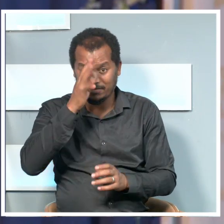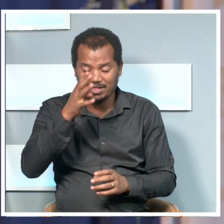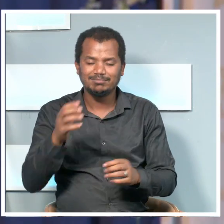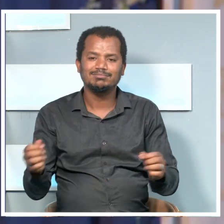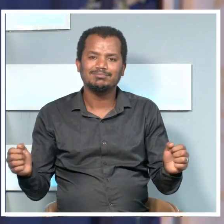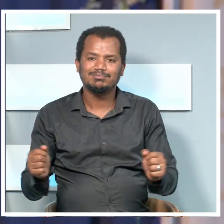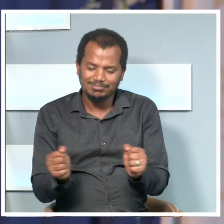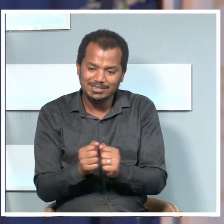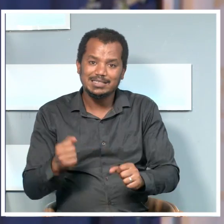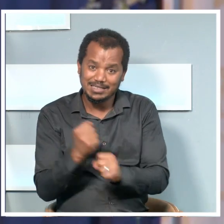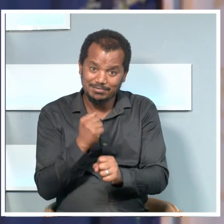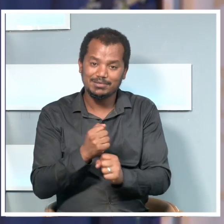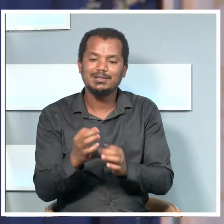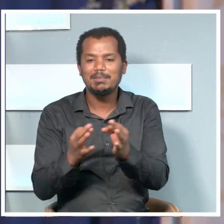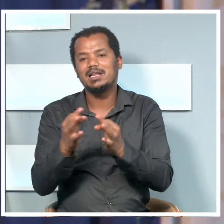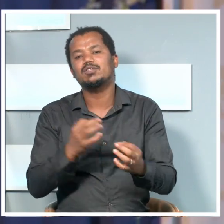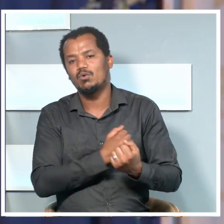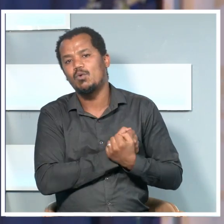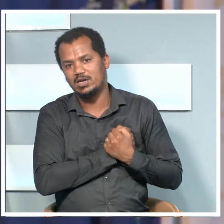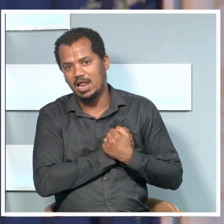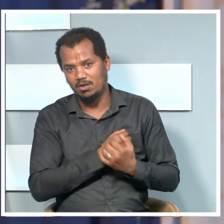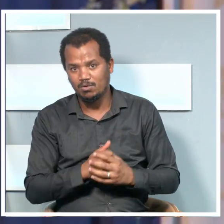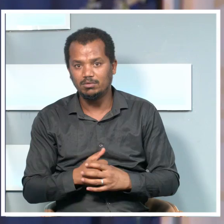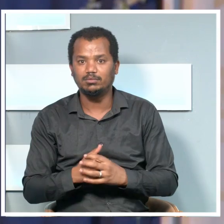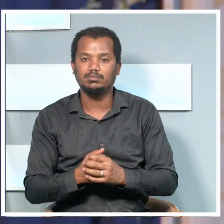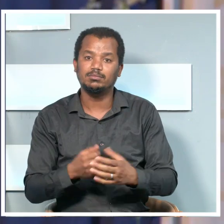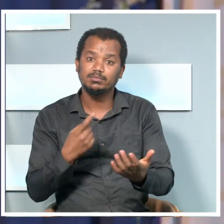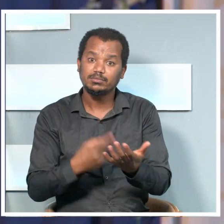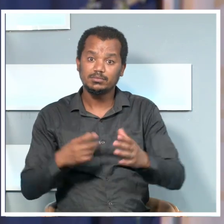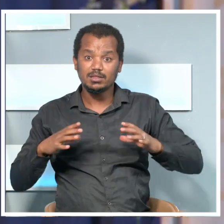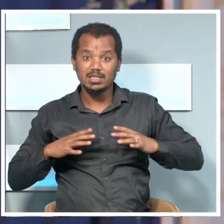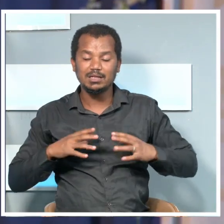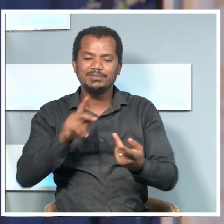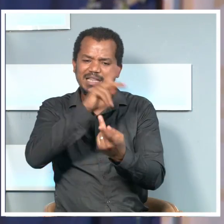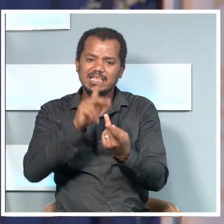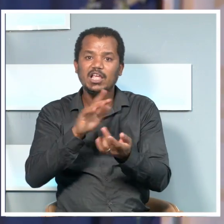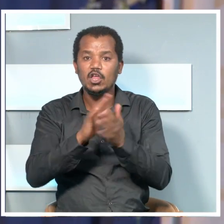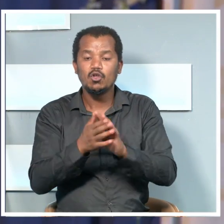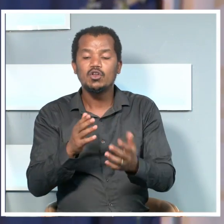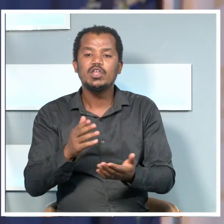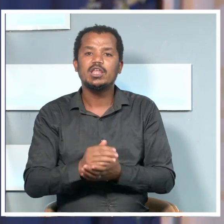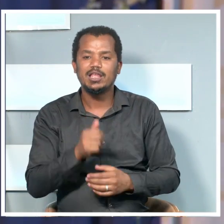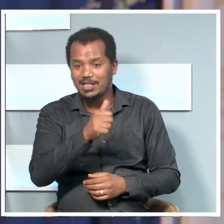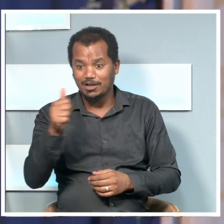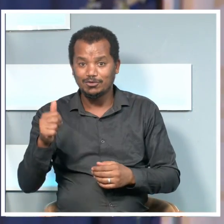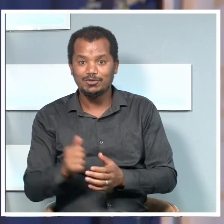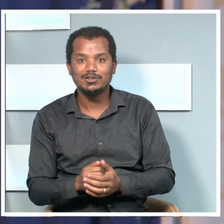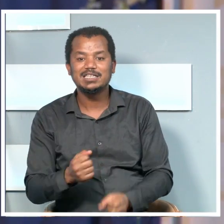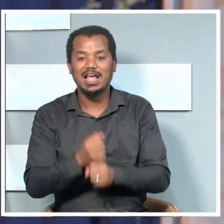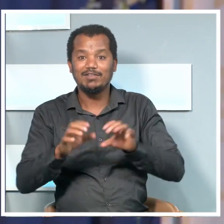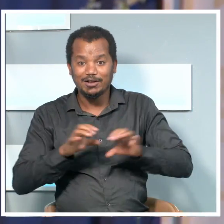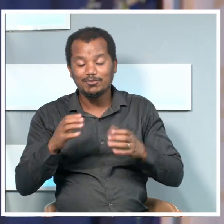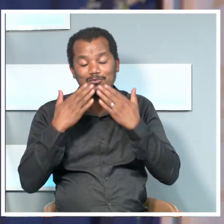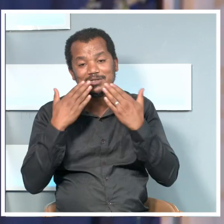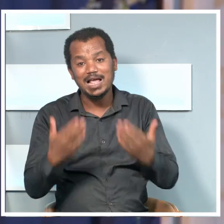ሁኔታዎችን ለመፍጠር ተግተን መስራት እንደምንቀጥል ለመግለጽ ወዳለሁ። እንግዲህ ይሄ በዓል የተሳካ እንዲሆን የበኩላቸውን ድጋፍ